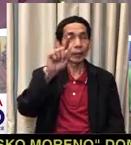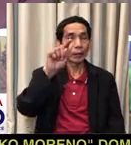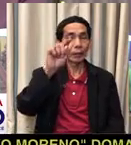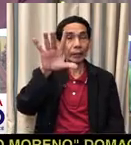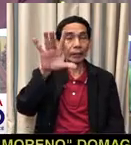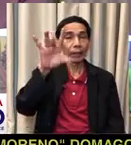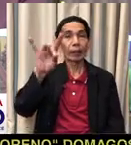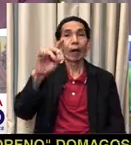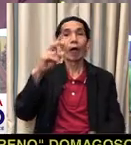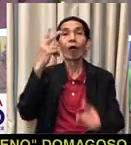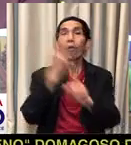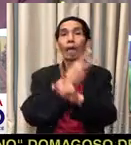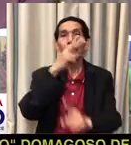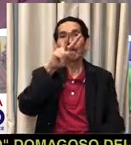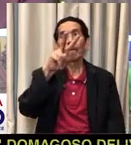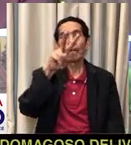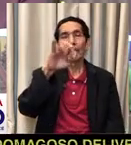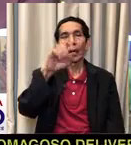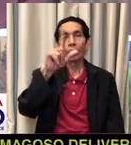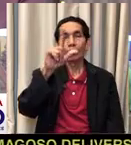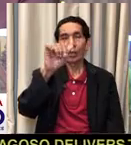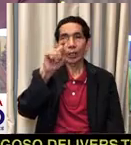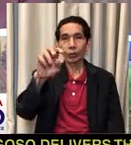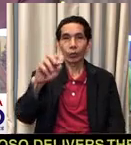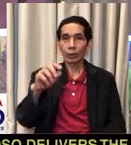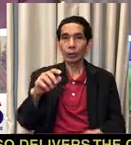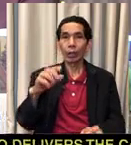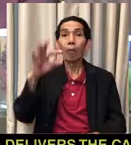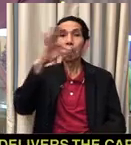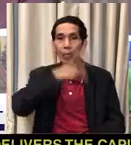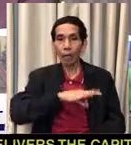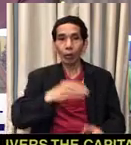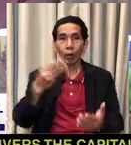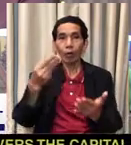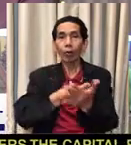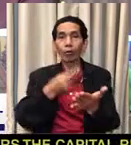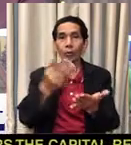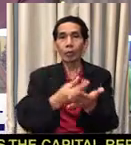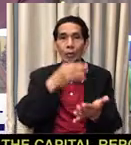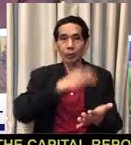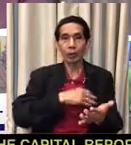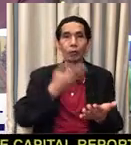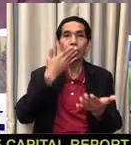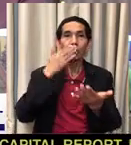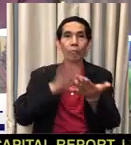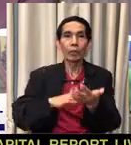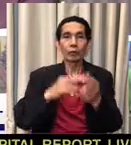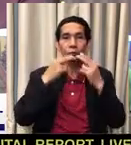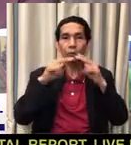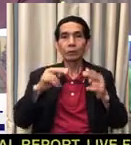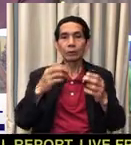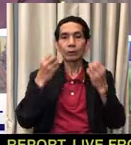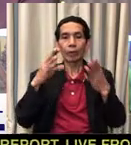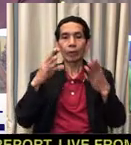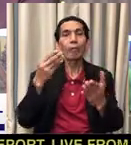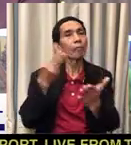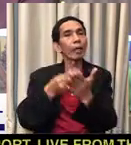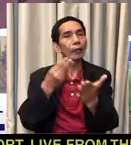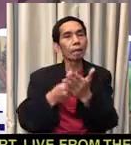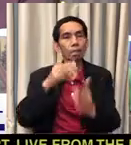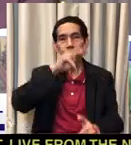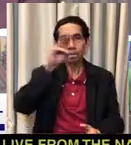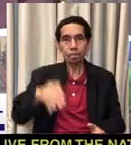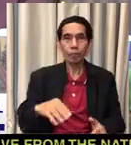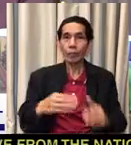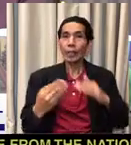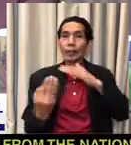125,138 violators. 109 million ang kinita. But bad news, daming pera ng Maynila. Bad news kasi